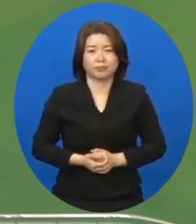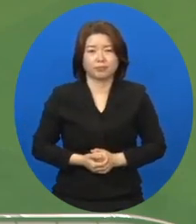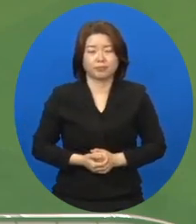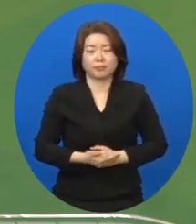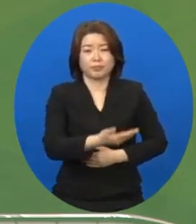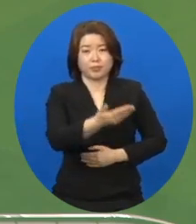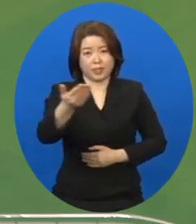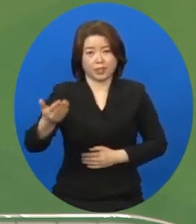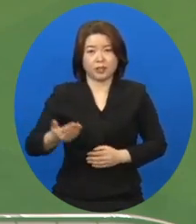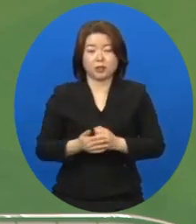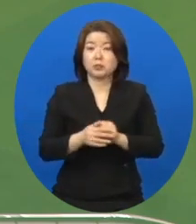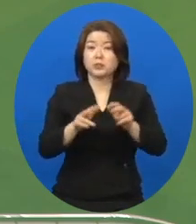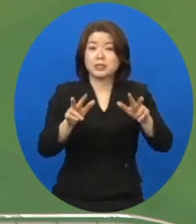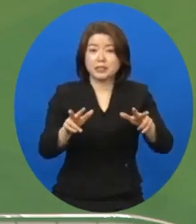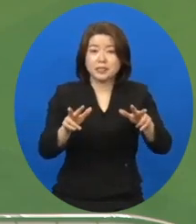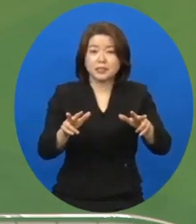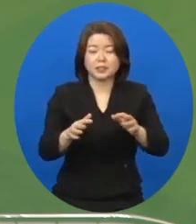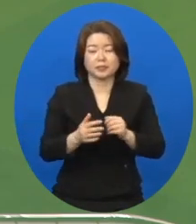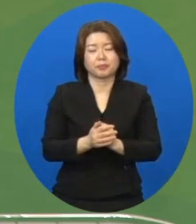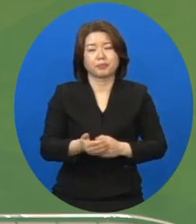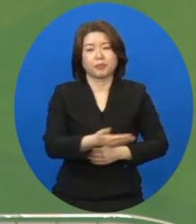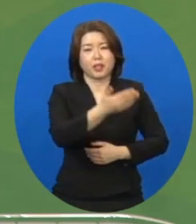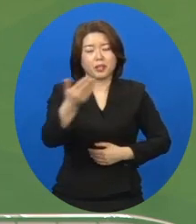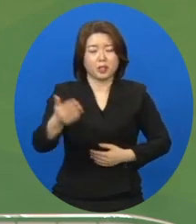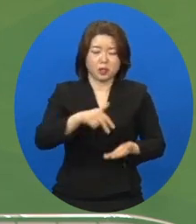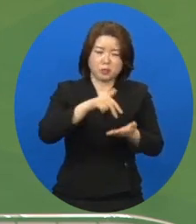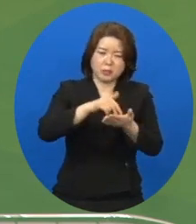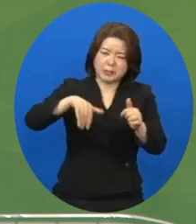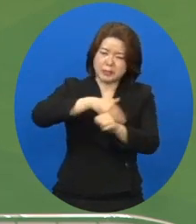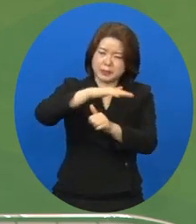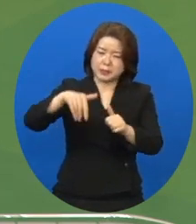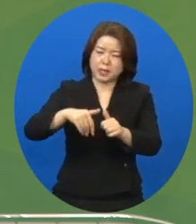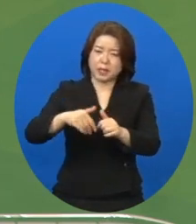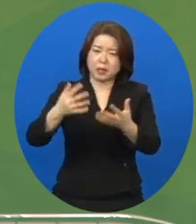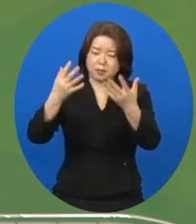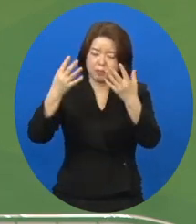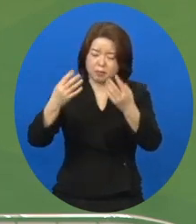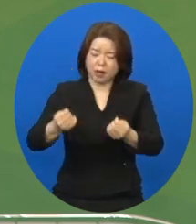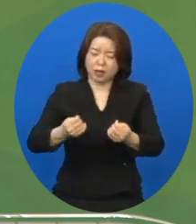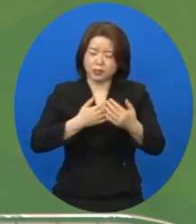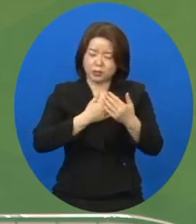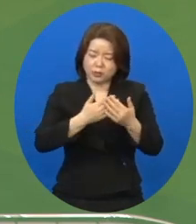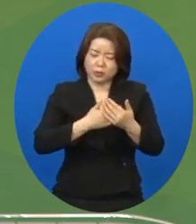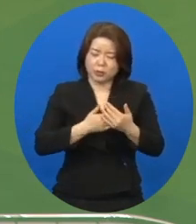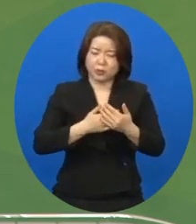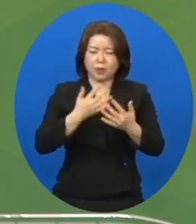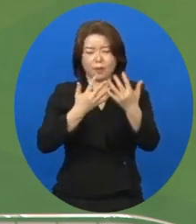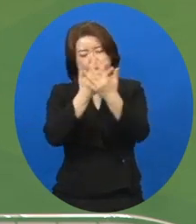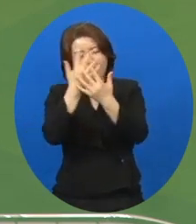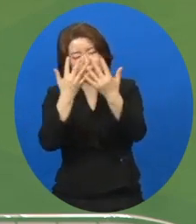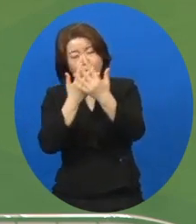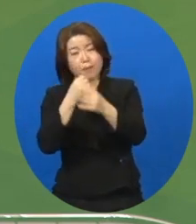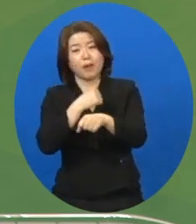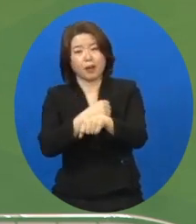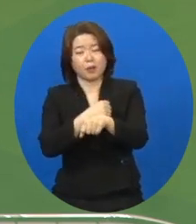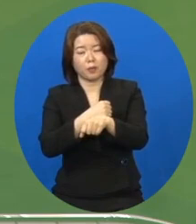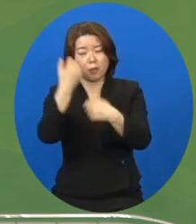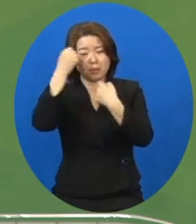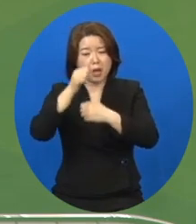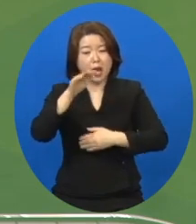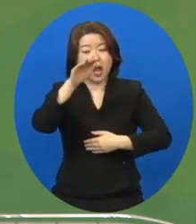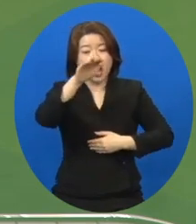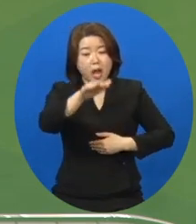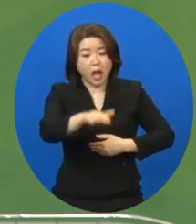여러분, 지금 여러분의 형편과 처지가 대단히 두렵고 막막하고 한 걸음 내디디기도